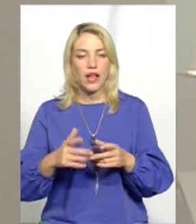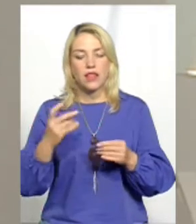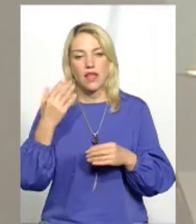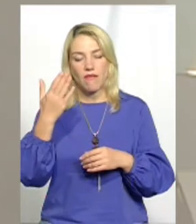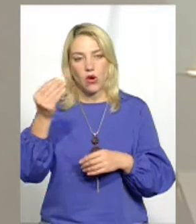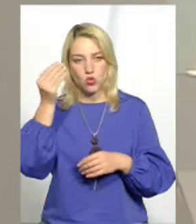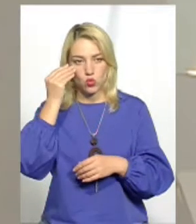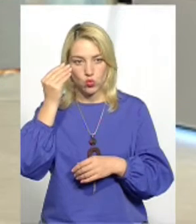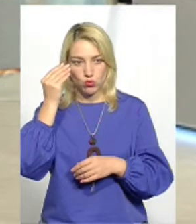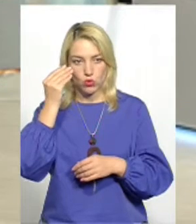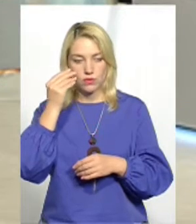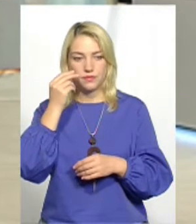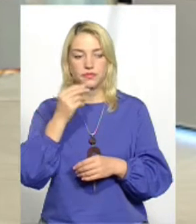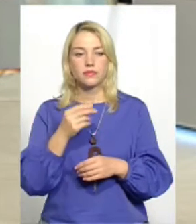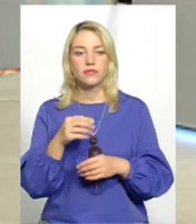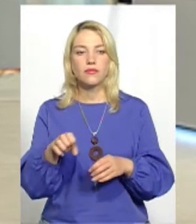думку,